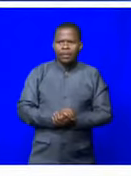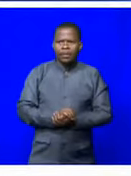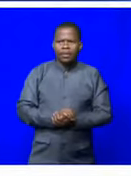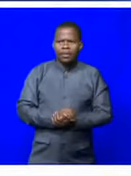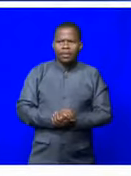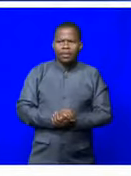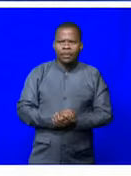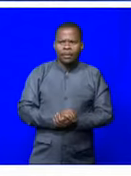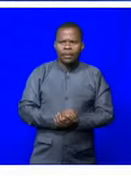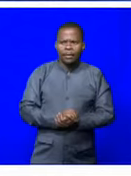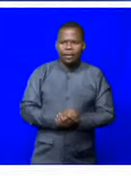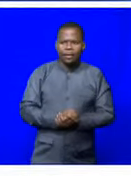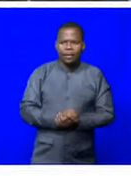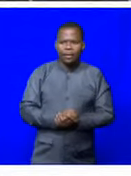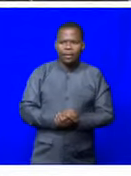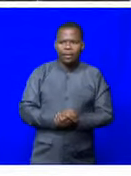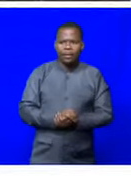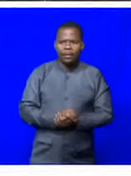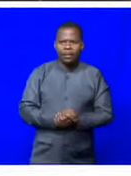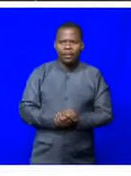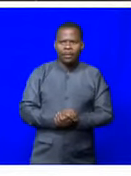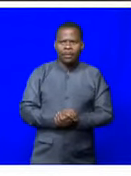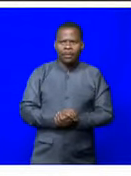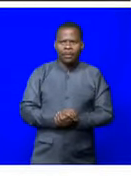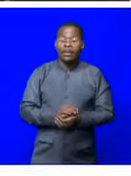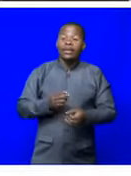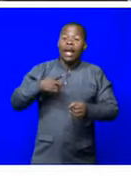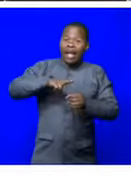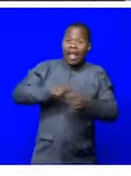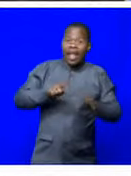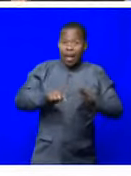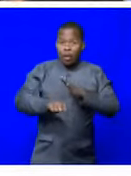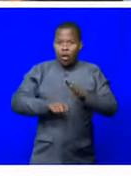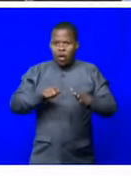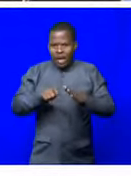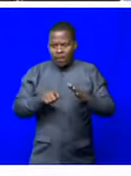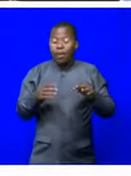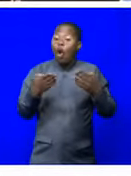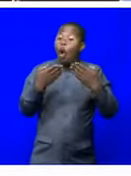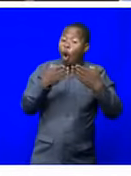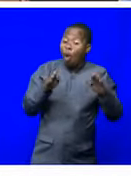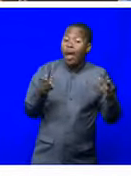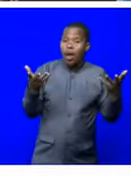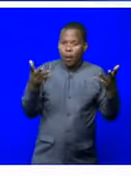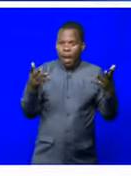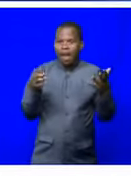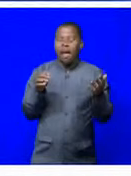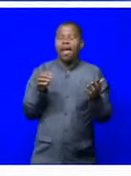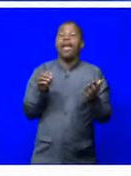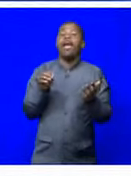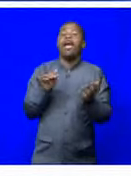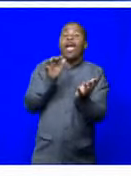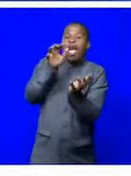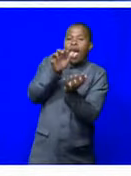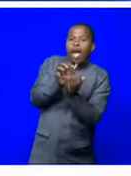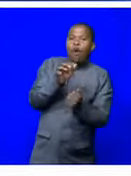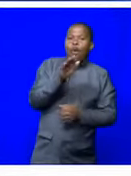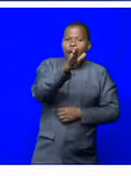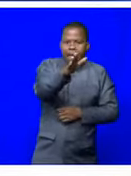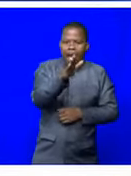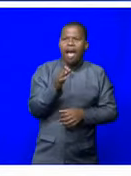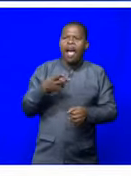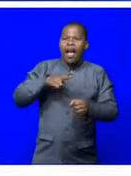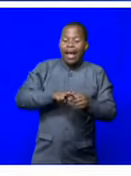yempala lonyaka enitawuba lapha engwenya lapho khona sesibanike khona indzawo yekusebenta